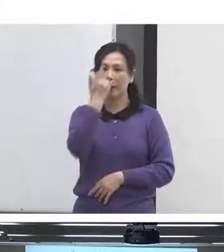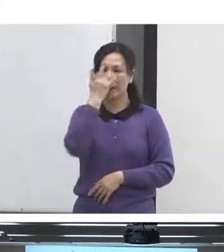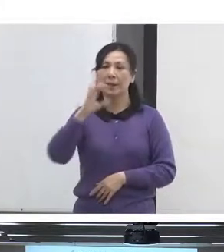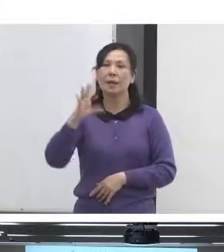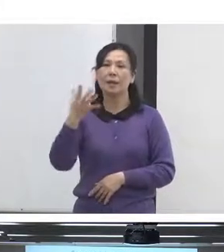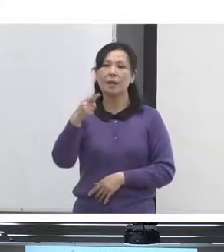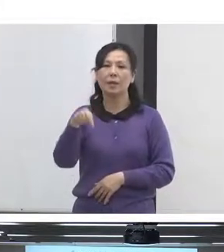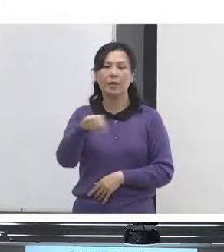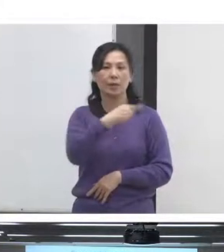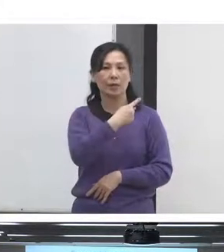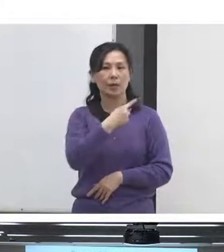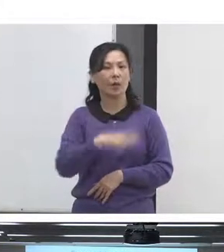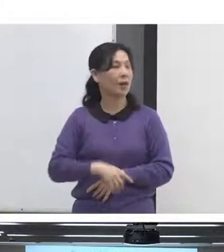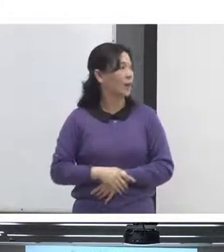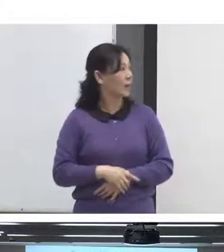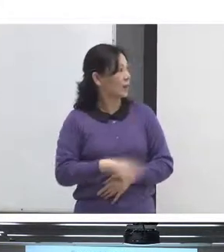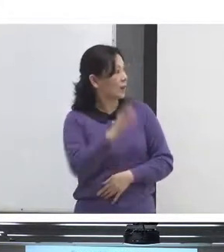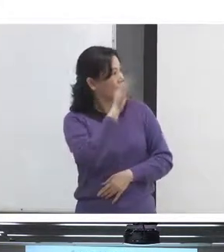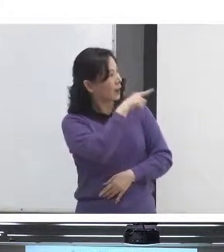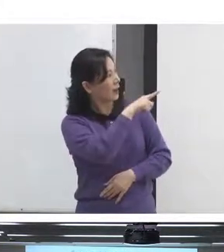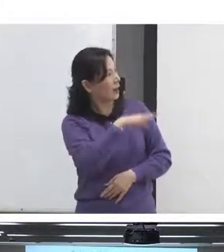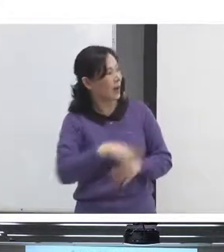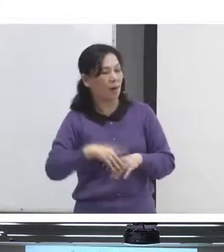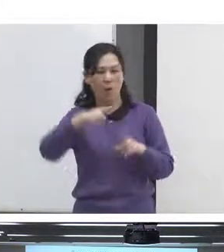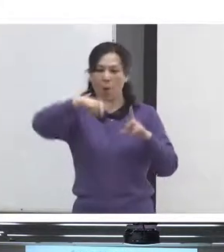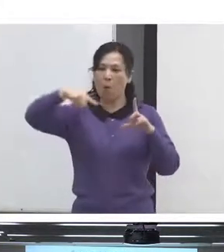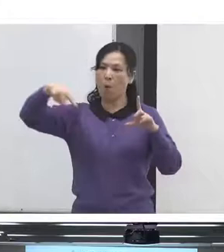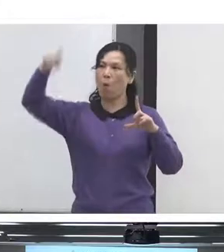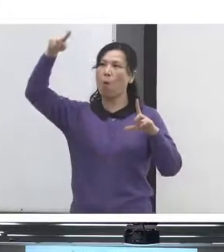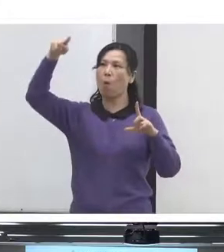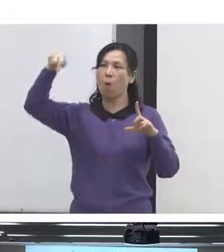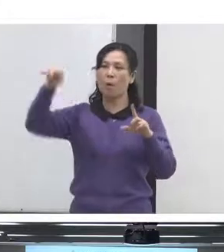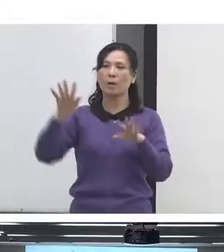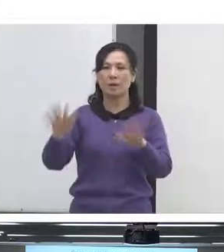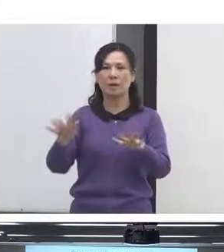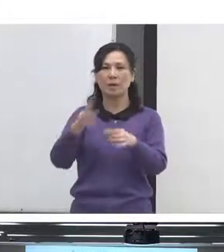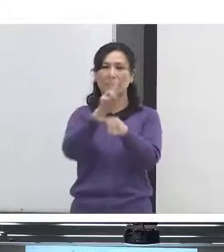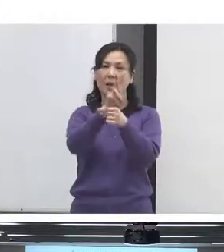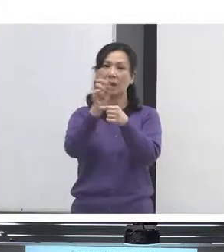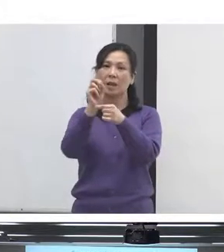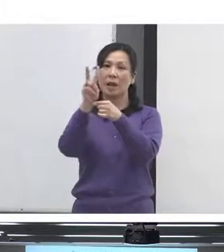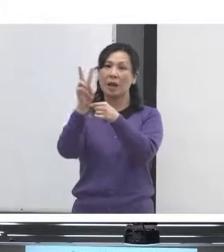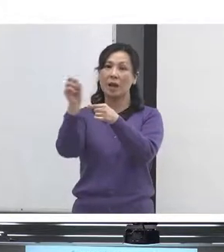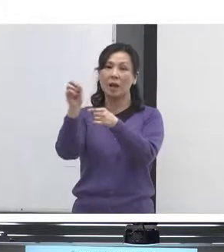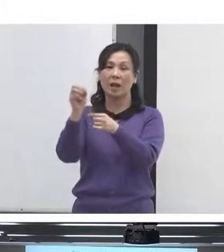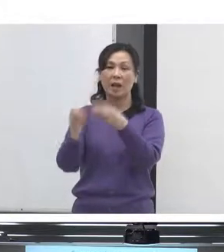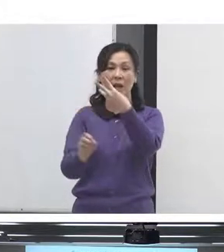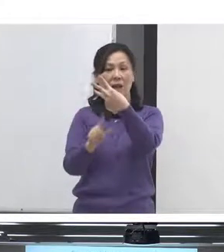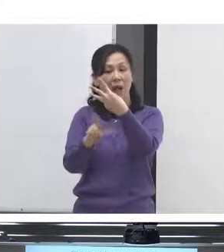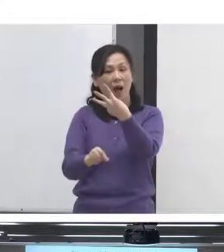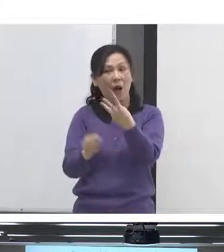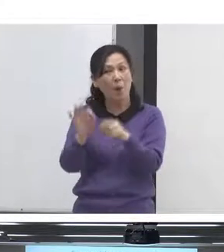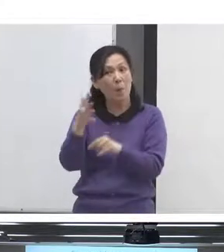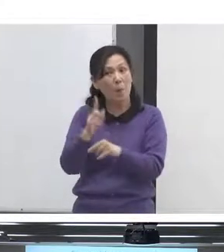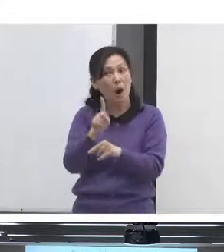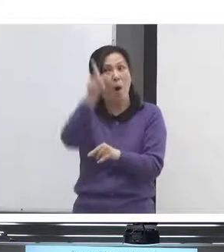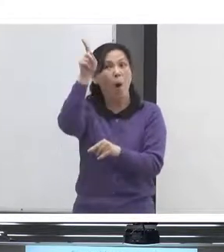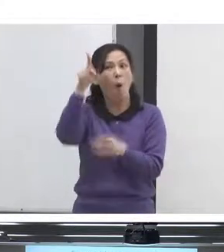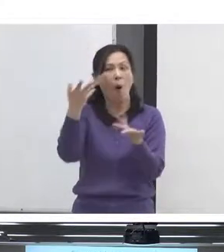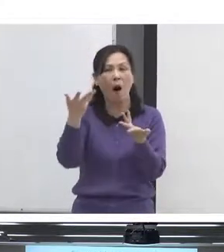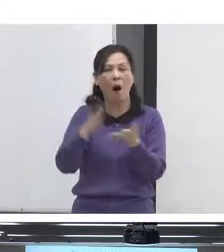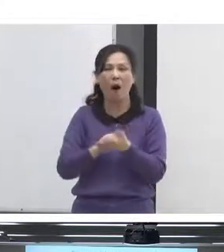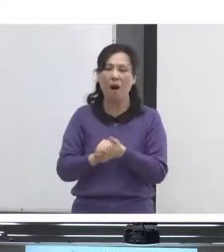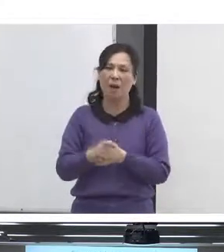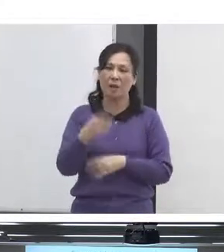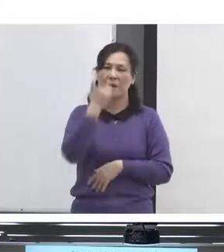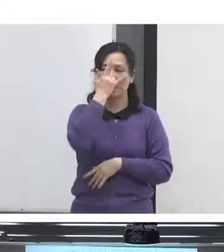析。大家可以看到这个很大的 peak 发生在 ArcGIS 今年2020年3月的时候。为什么会这样呢？因为我们都知道